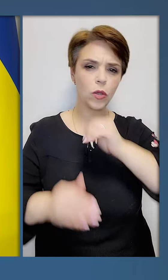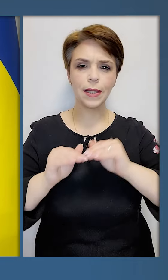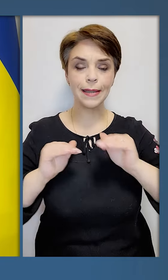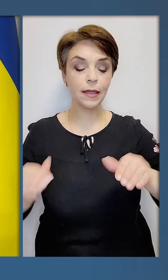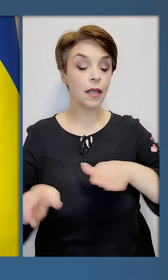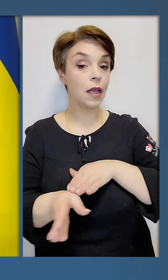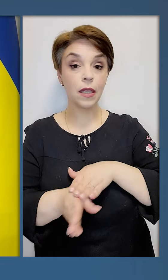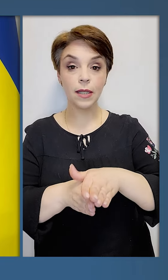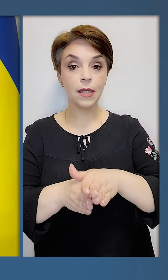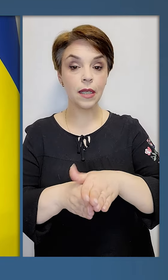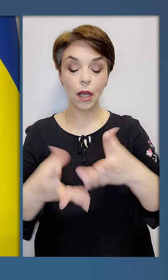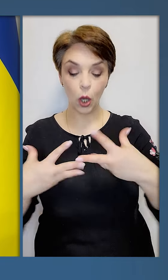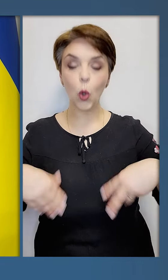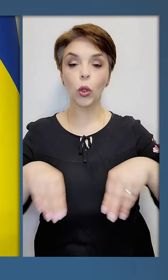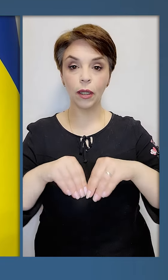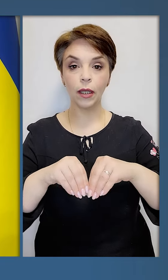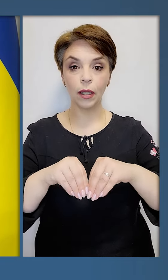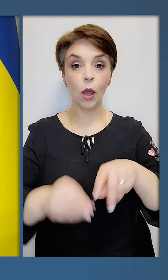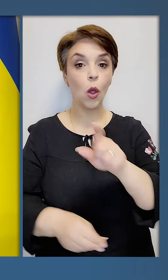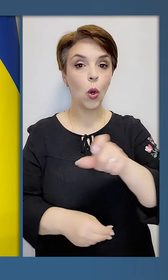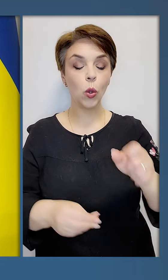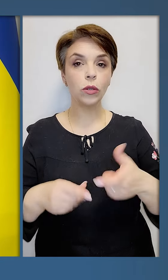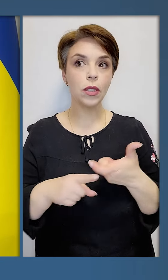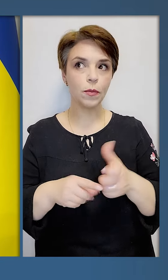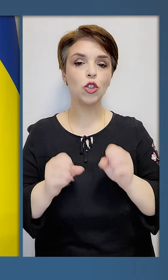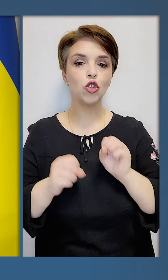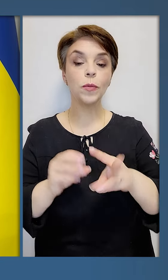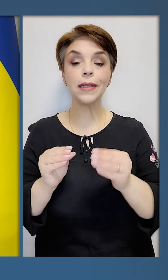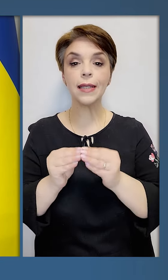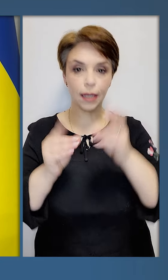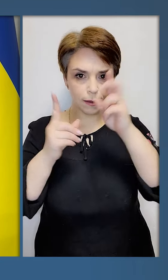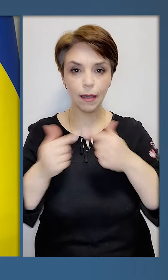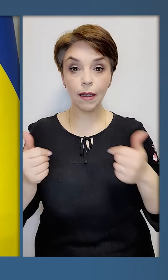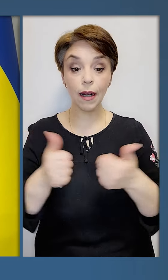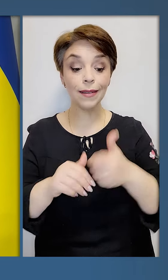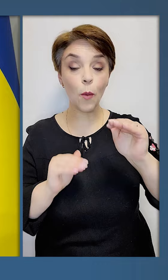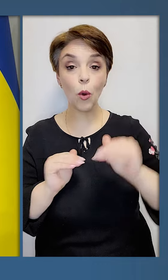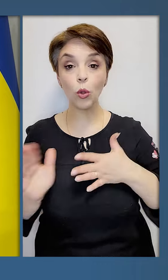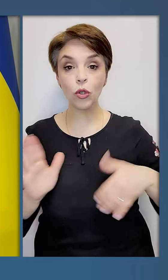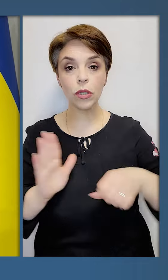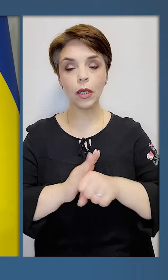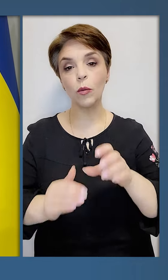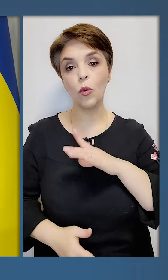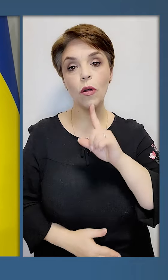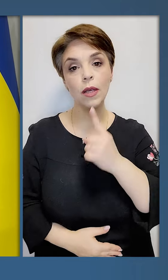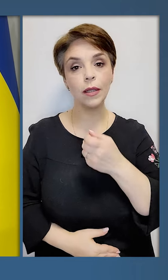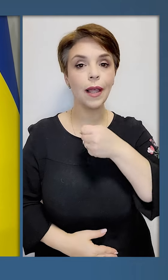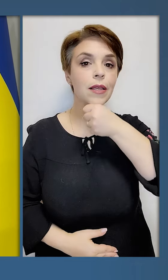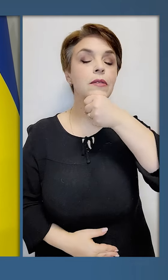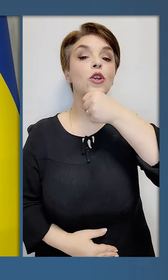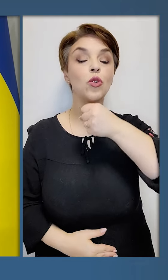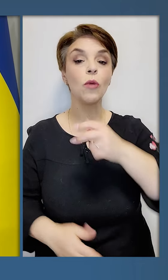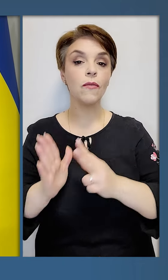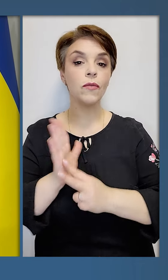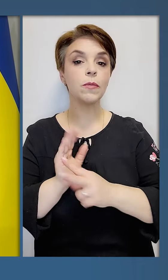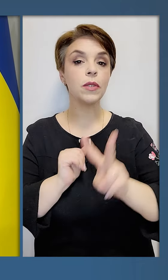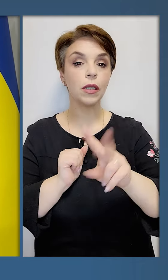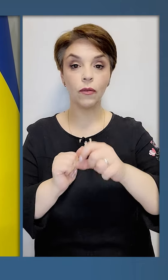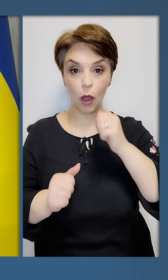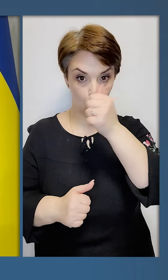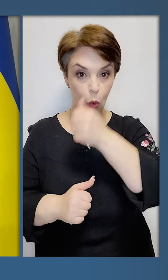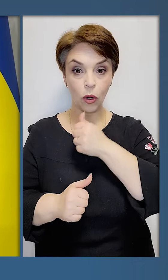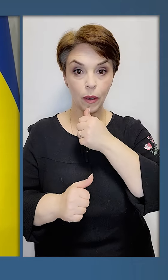діти, цілі родини, люди з більш ніж 10 країн, наймолодшому загиблому рік, найстаршому 82